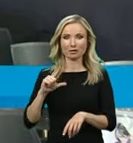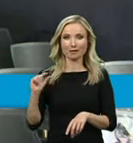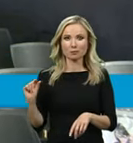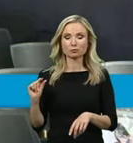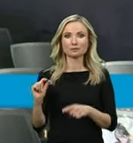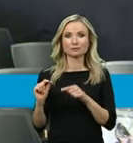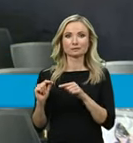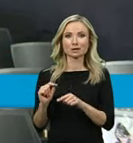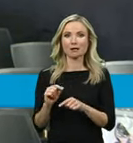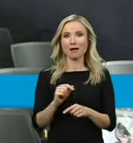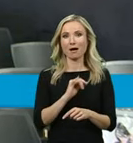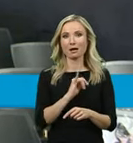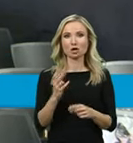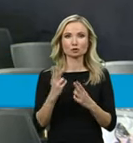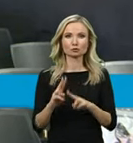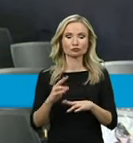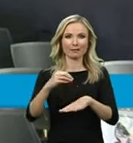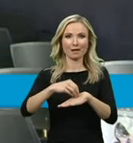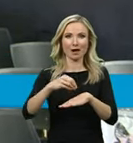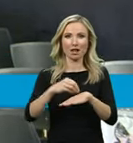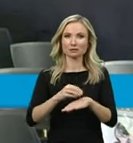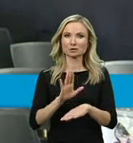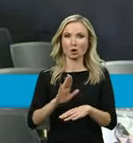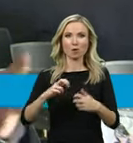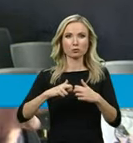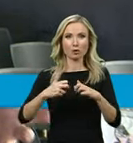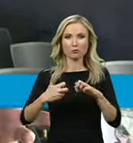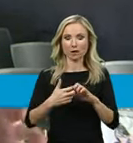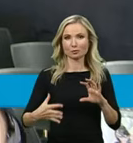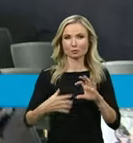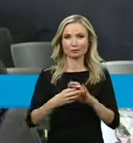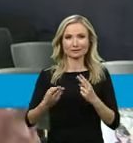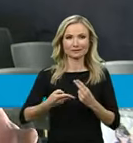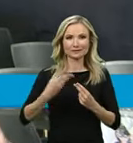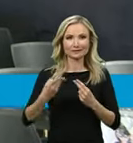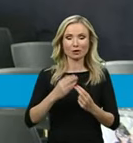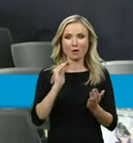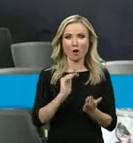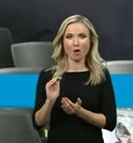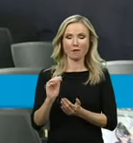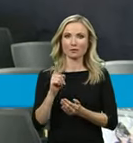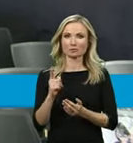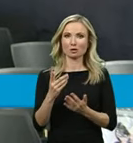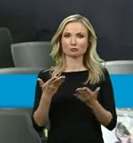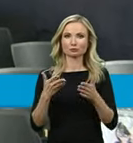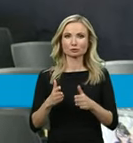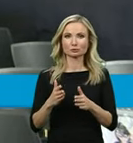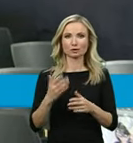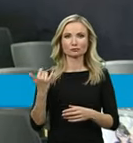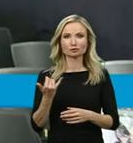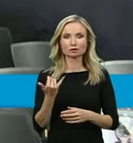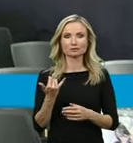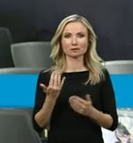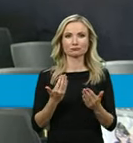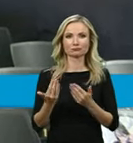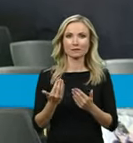může vlastně ohlásit ten svůj problém, který je spojený s tím rizikovým chováním. A my jsme potom ty případy vždycky posoudili a u těch zvláště závažných případů jsme